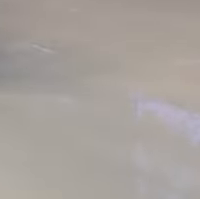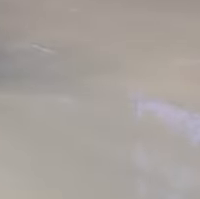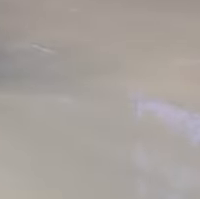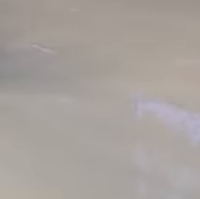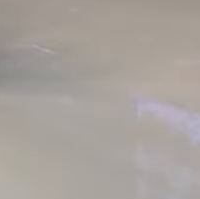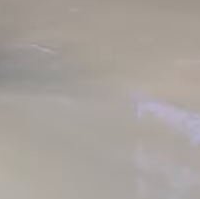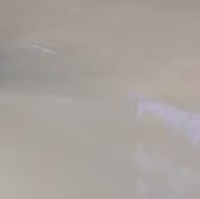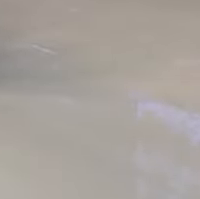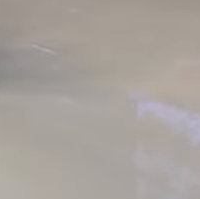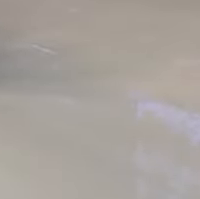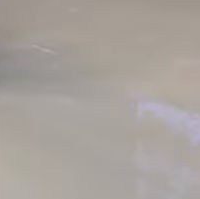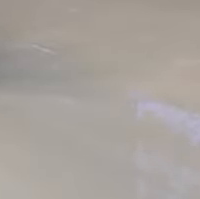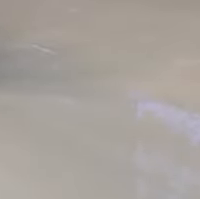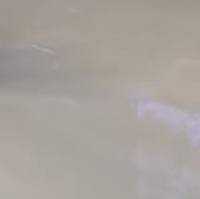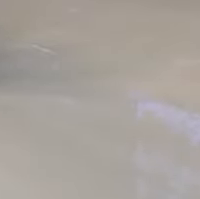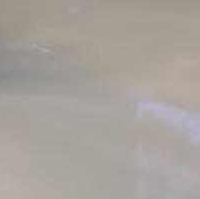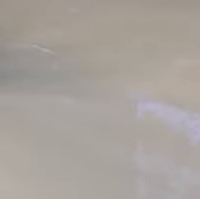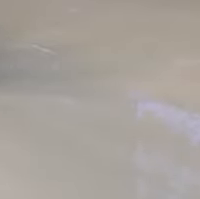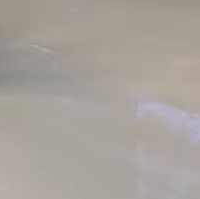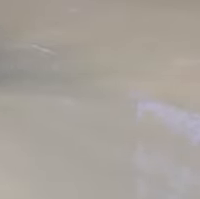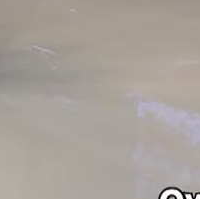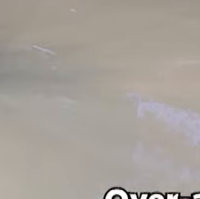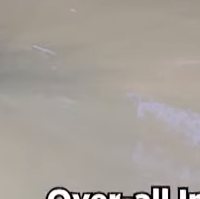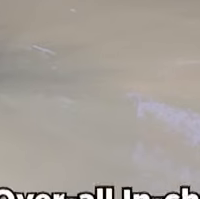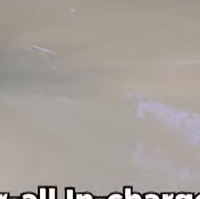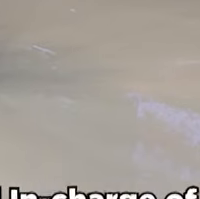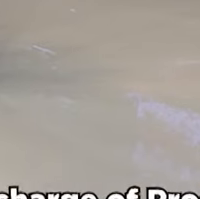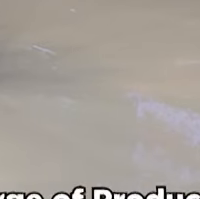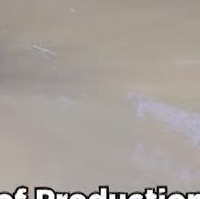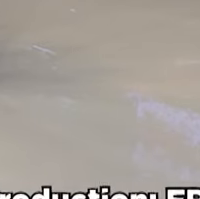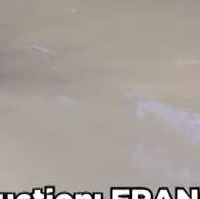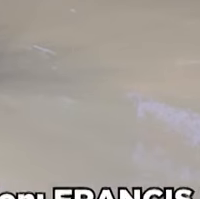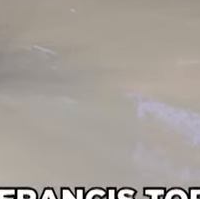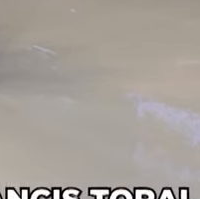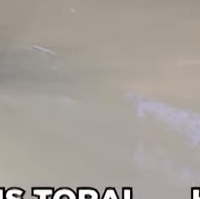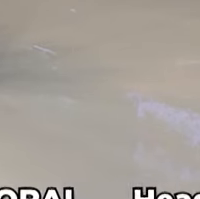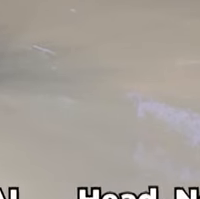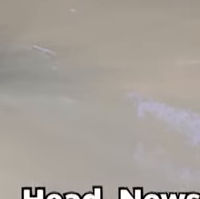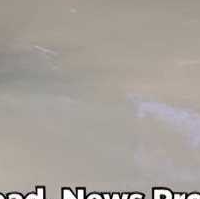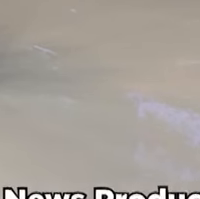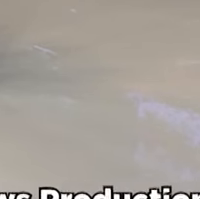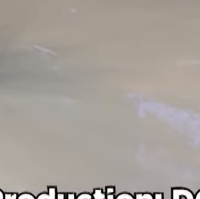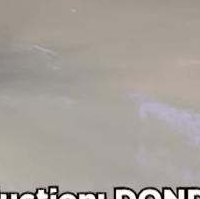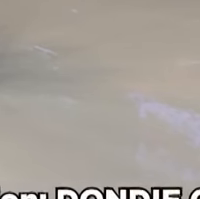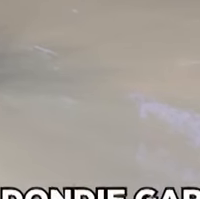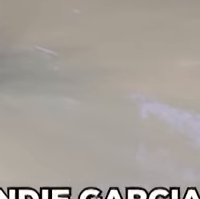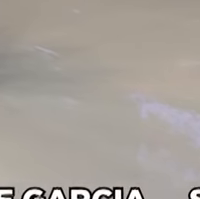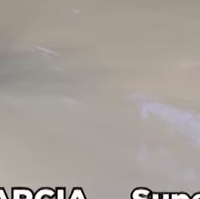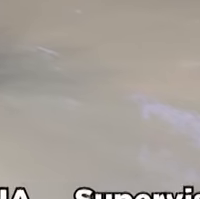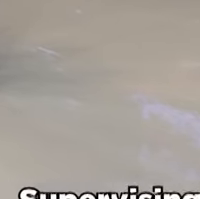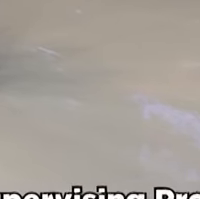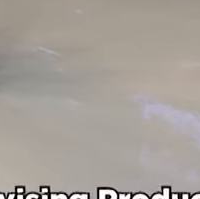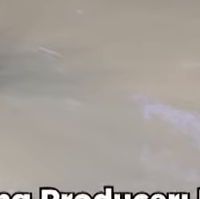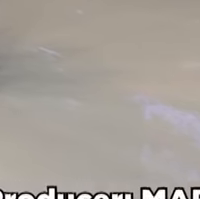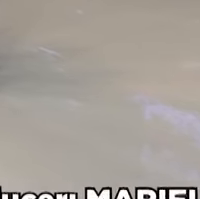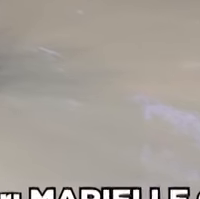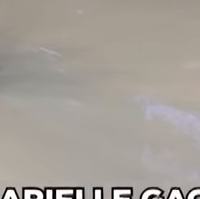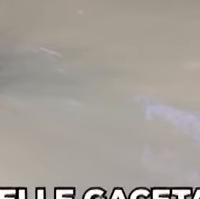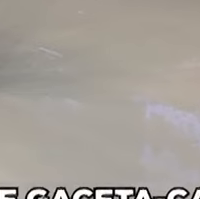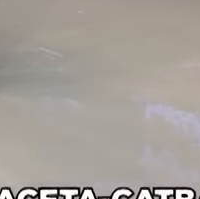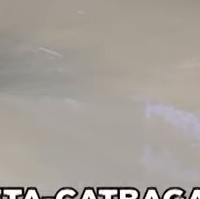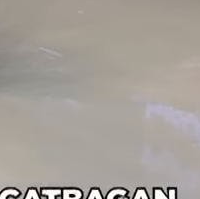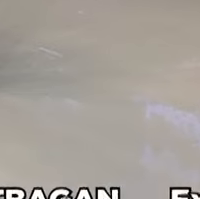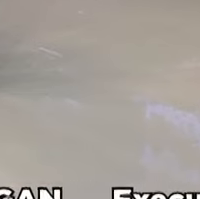Tapo wala ako, babatiin ko lang ang Gilas Pilipinas. Oh. Kasi nabawi natin yung gold sa pagkakawala natin sa Indonesia,